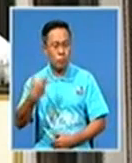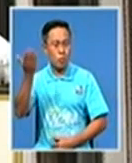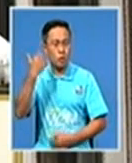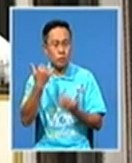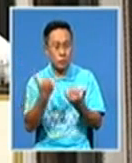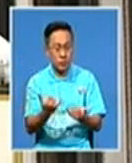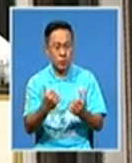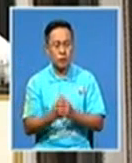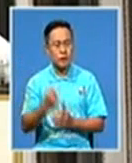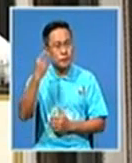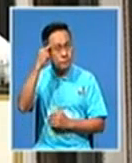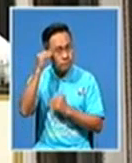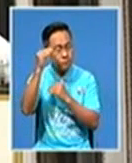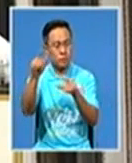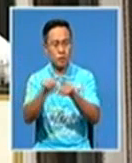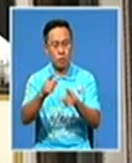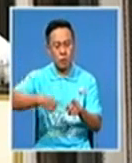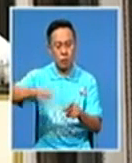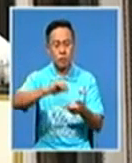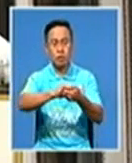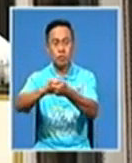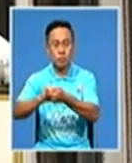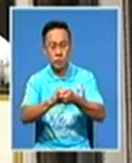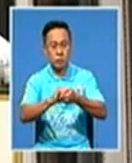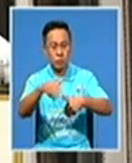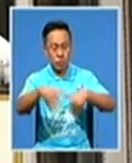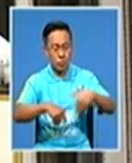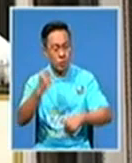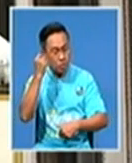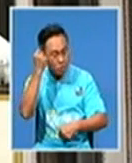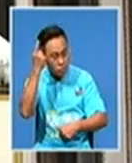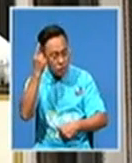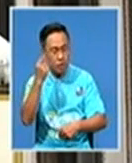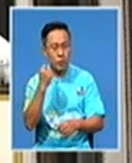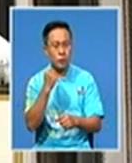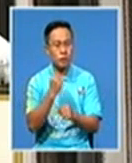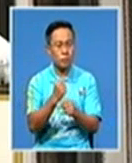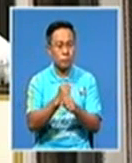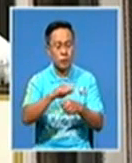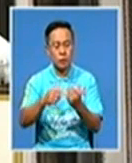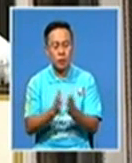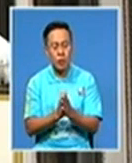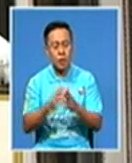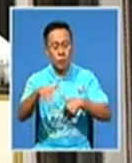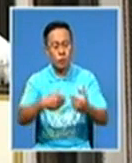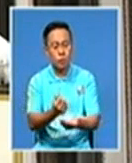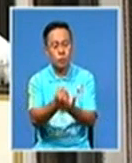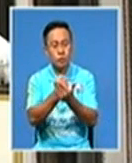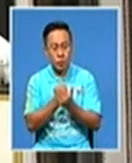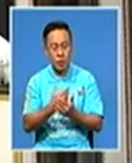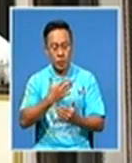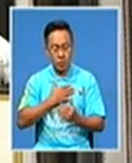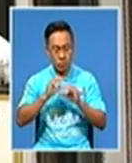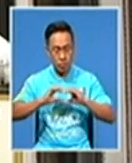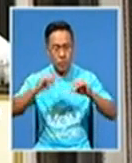าจนถึงวันนี้นะครับก็หวังว่าเราคงจะรับความร่วมมือได้รับความเข้าใจได้รับความเมตตานะครับให้เราได้ทำง